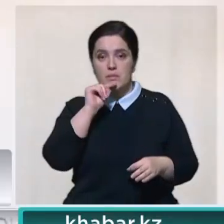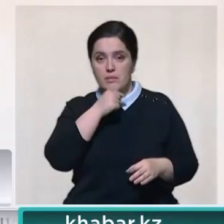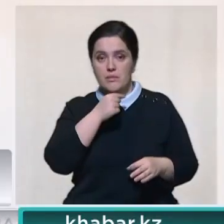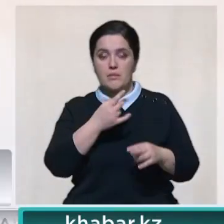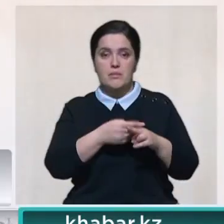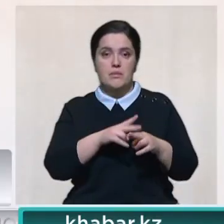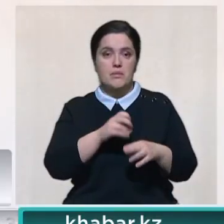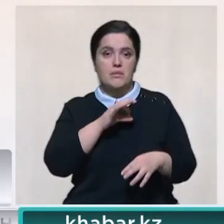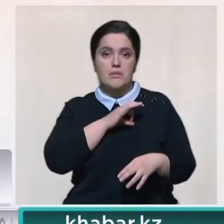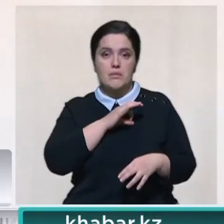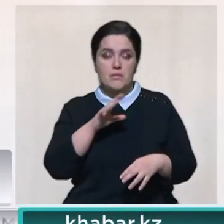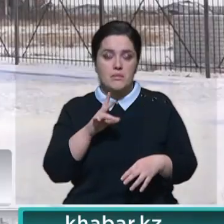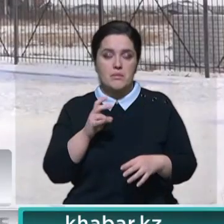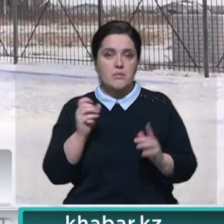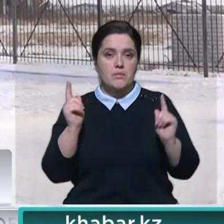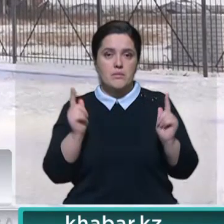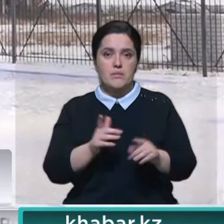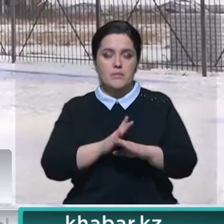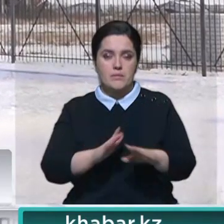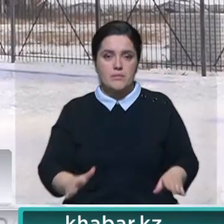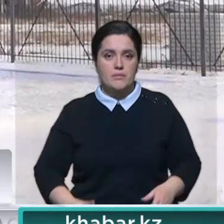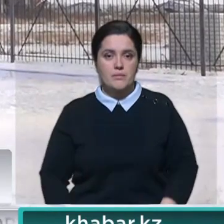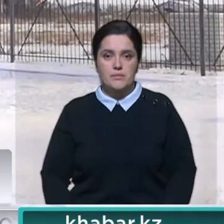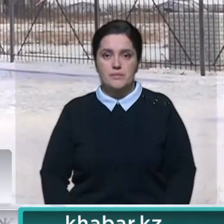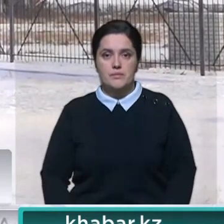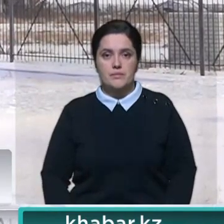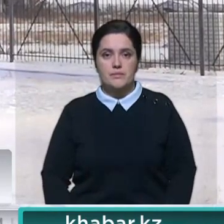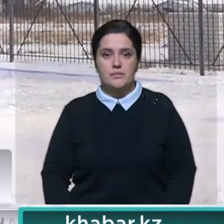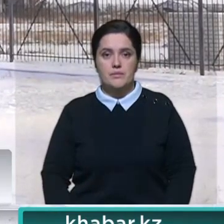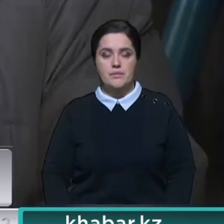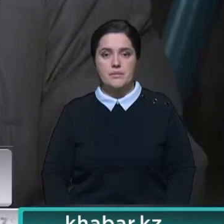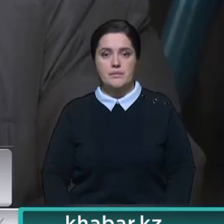сочли экономически нецелесообразным и не поддержали.